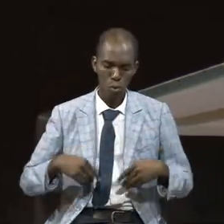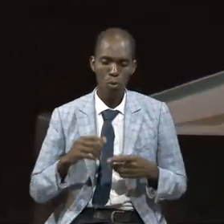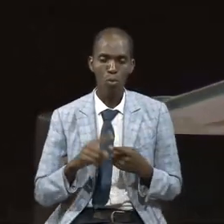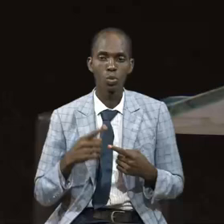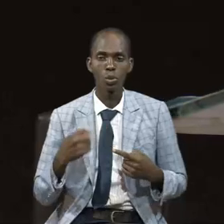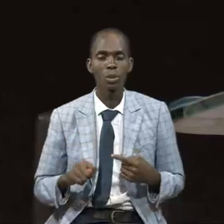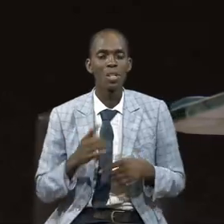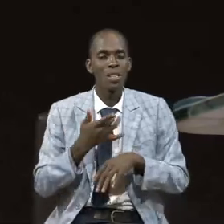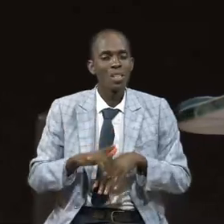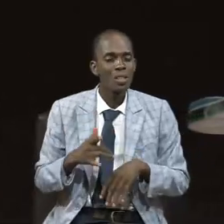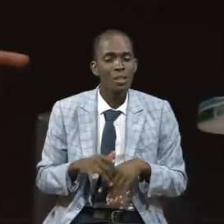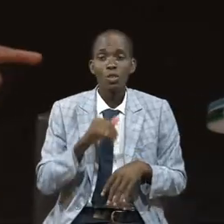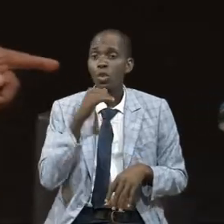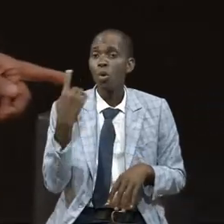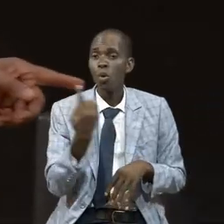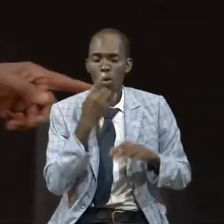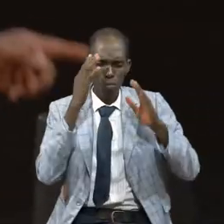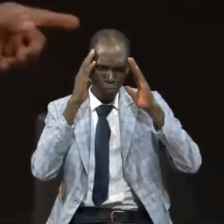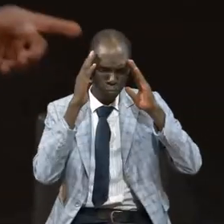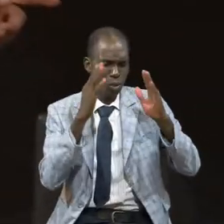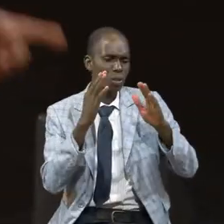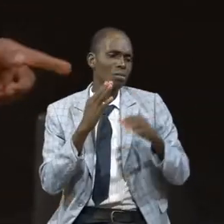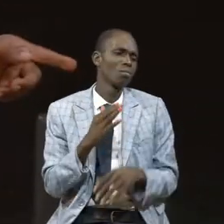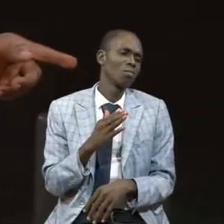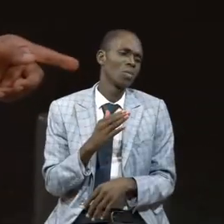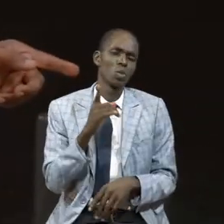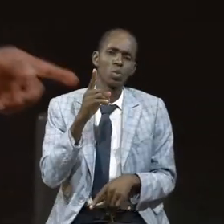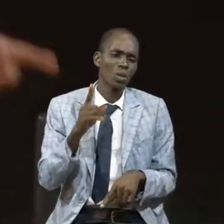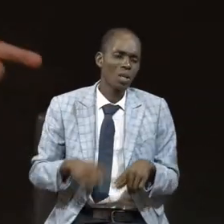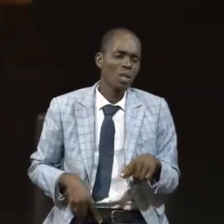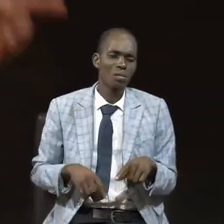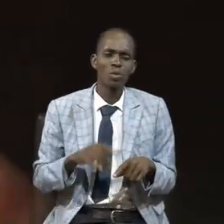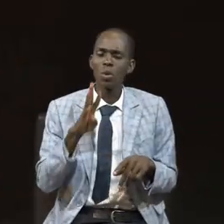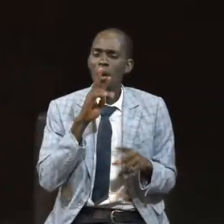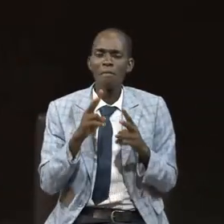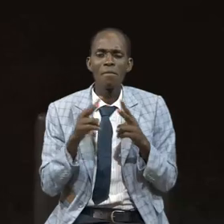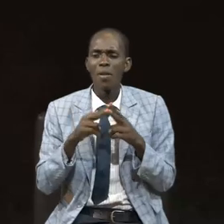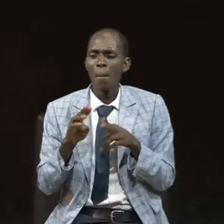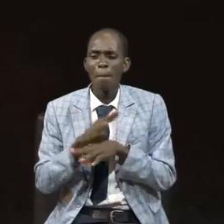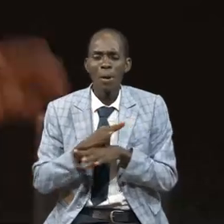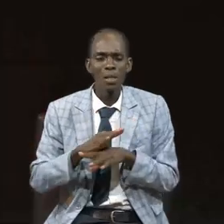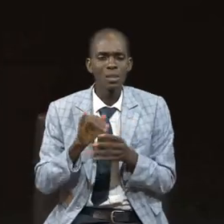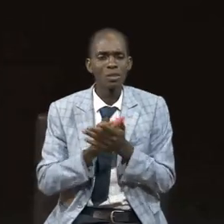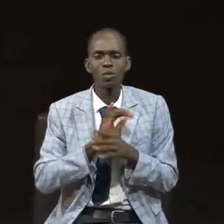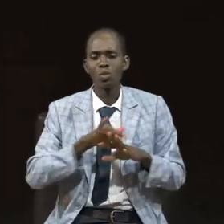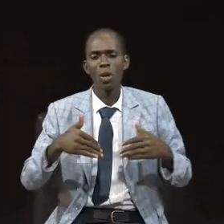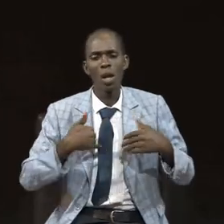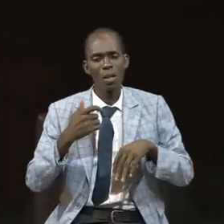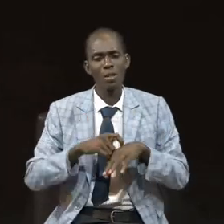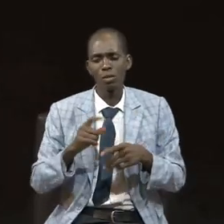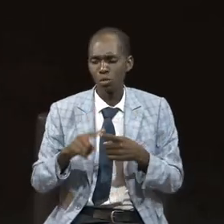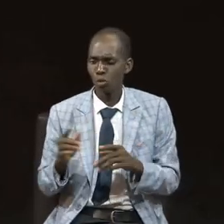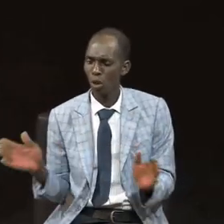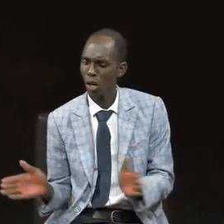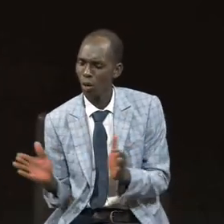est nu, de ne pas être trop affairé, trop préoccupé, qu'on ne peut pas toucher ceux qui ont besoin